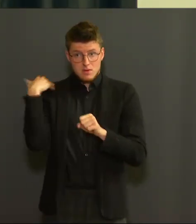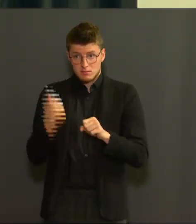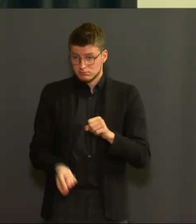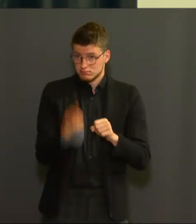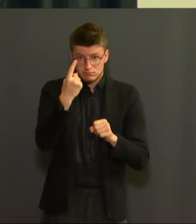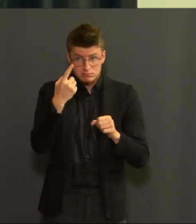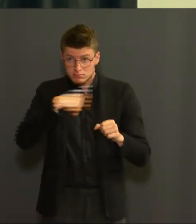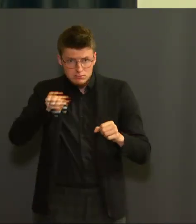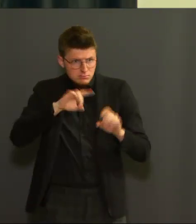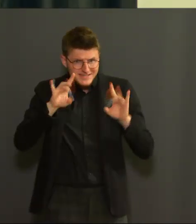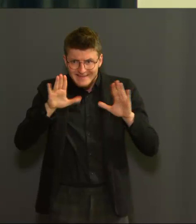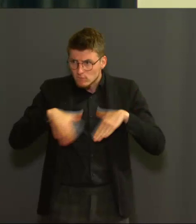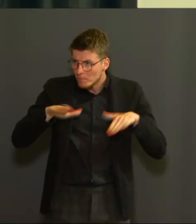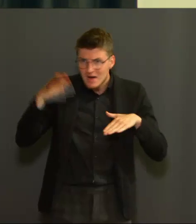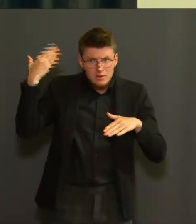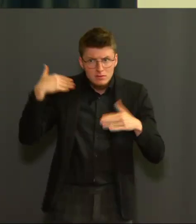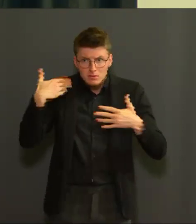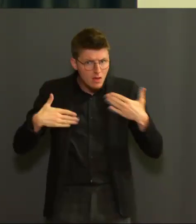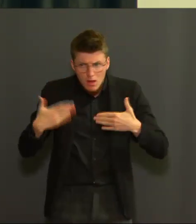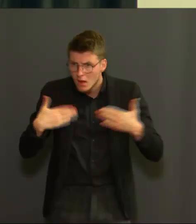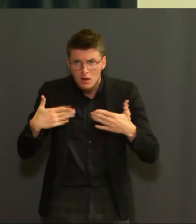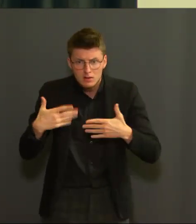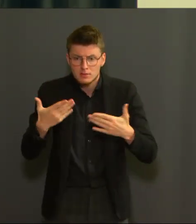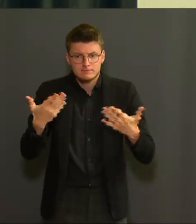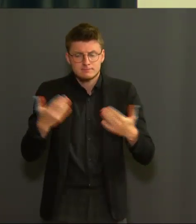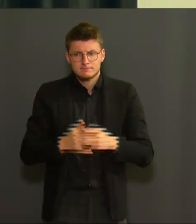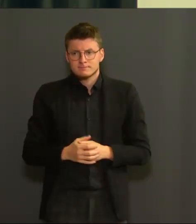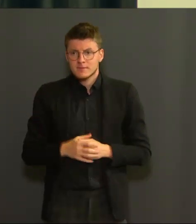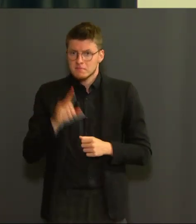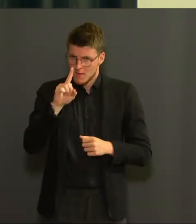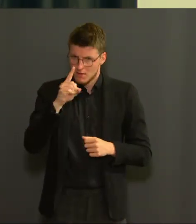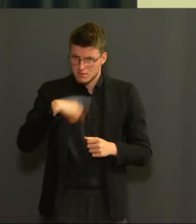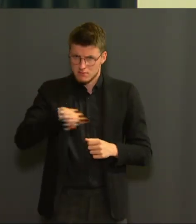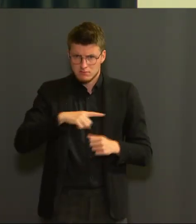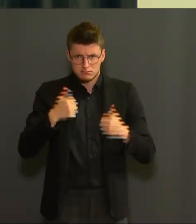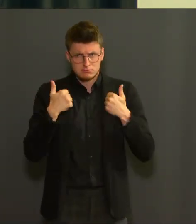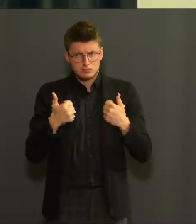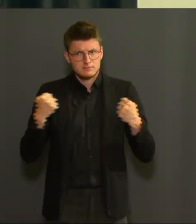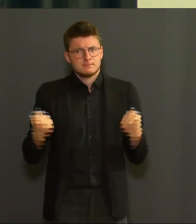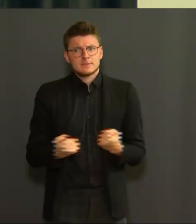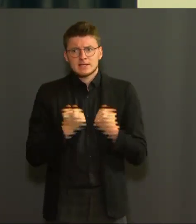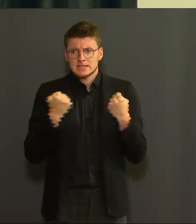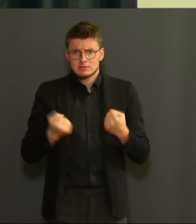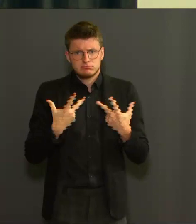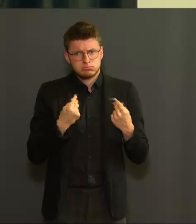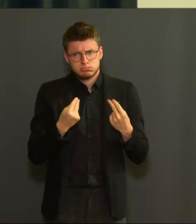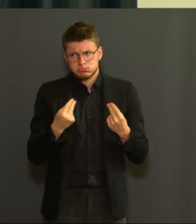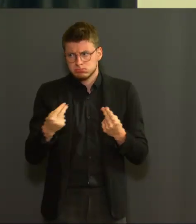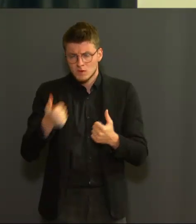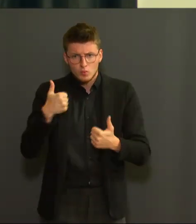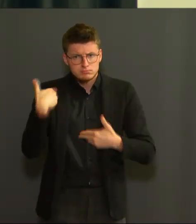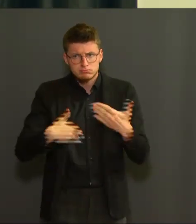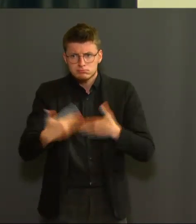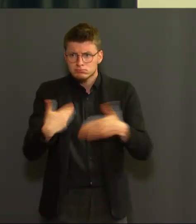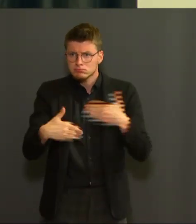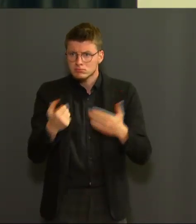ogen. Zijnde het optimaal beschermen van zoveel mogelijk mensen. De meest kwetsbaren en diegenen die het